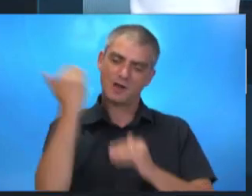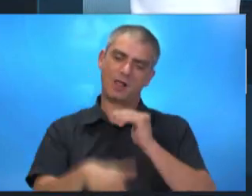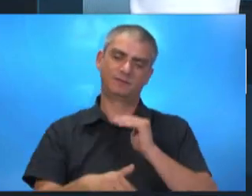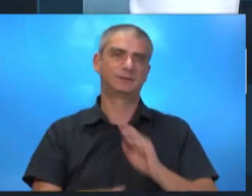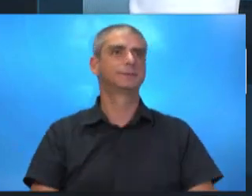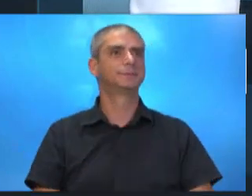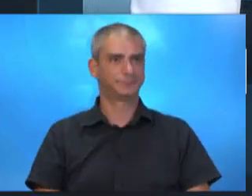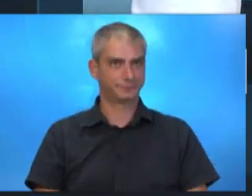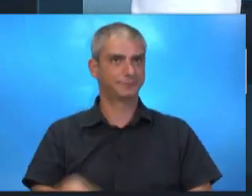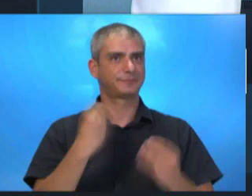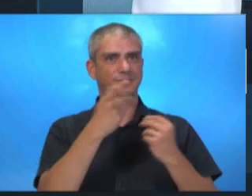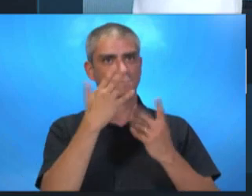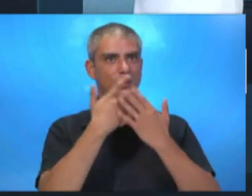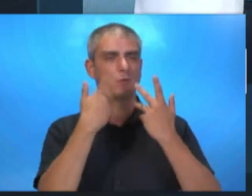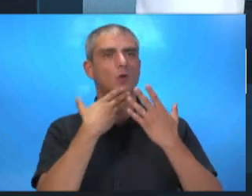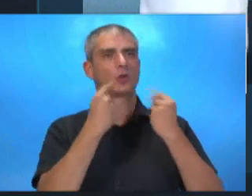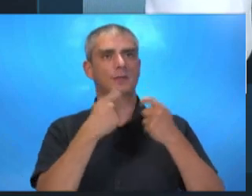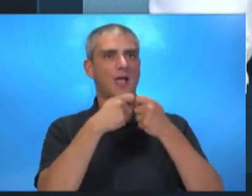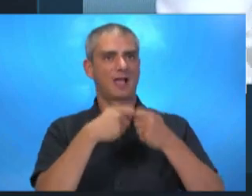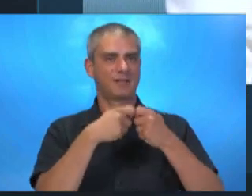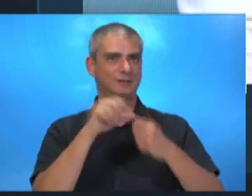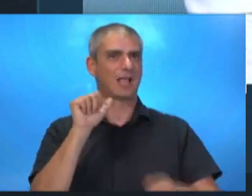עוד התבררו. תודה רבה לך, חבר הכנסת איימן עודה,